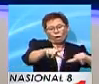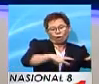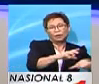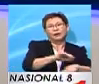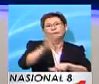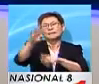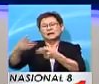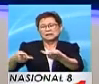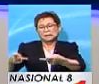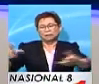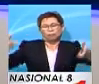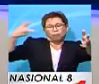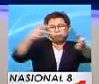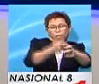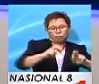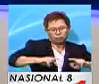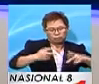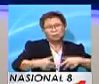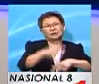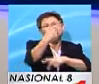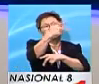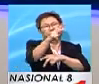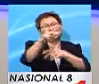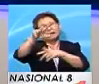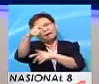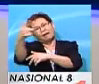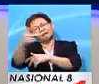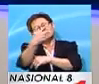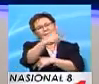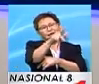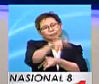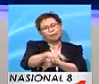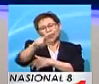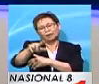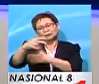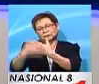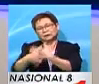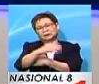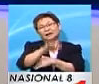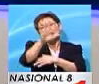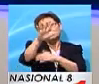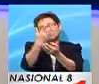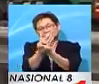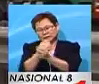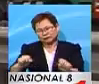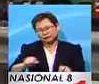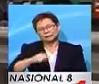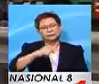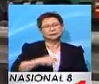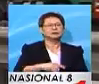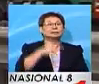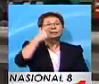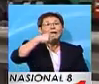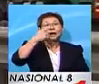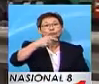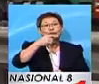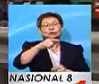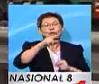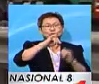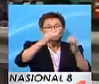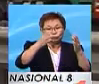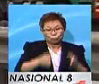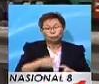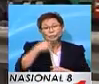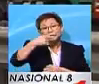empat kereta turut mengakibatkan 13 yang lain cedera dan lima selamat menurut jurucakap Balai Bomba dan penyelamat slim